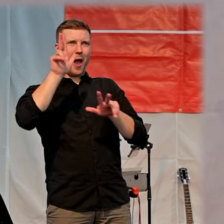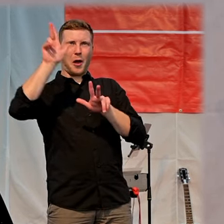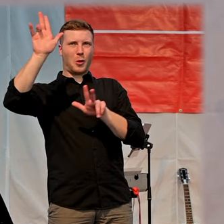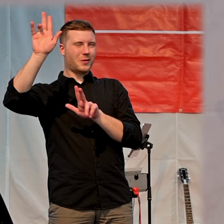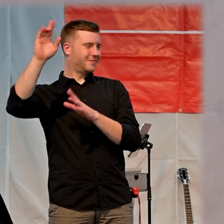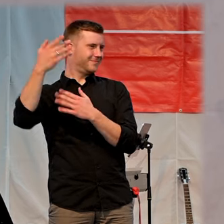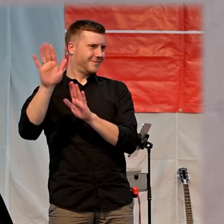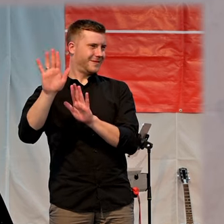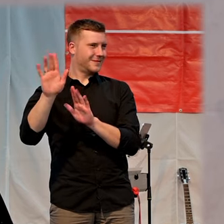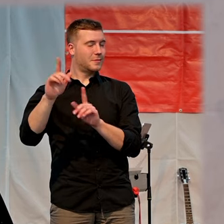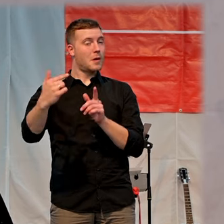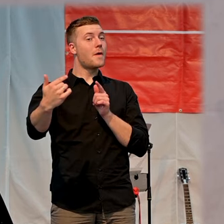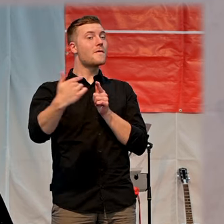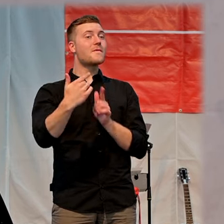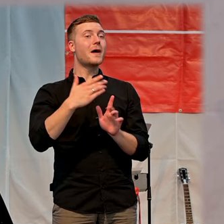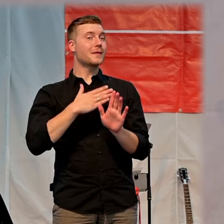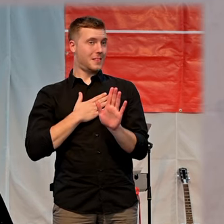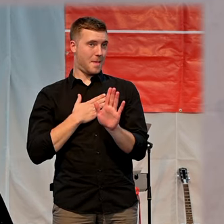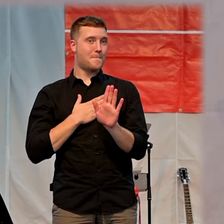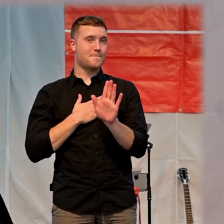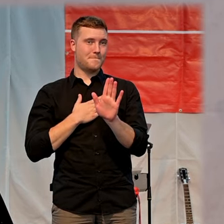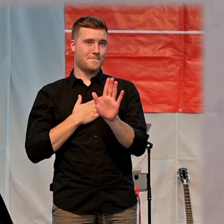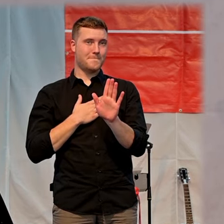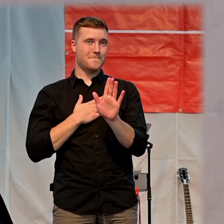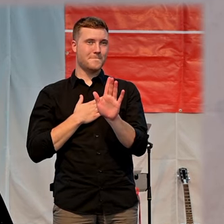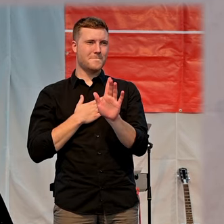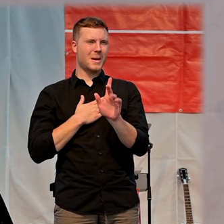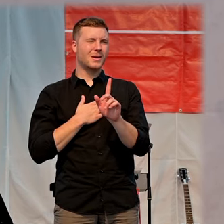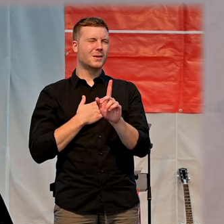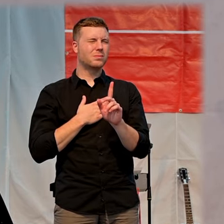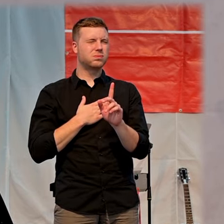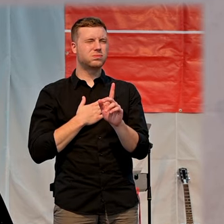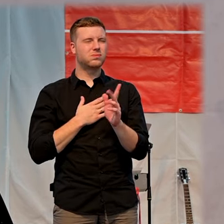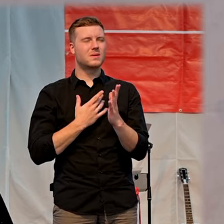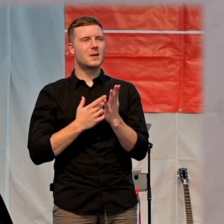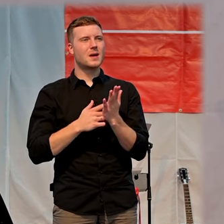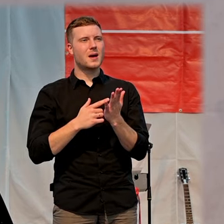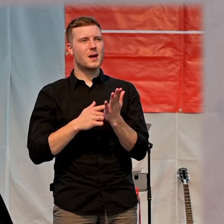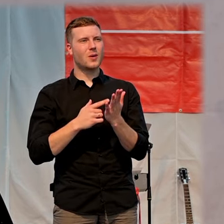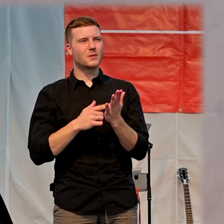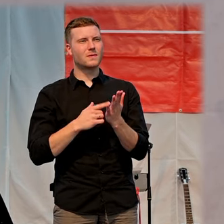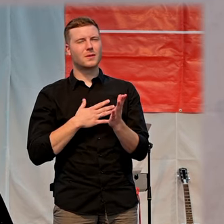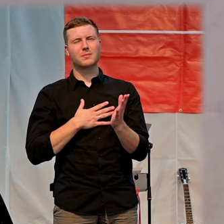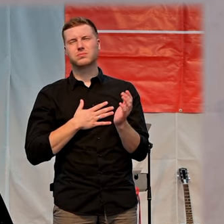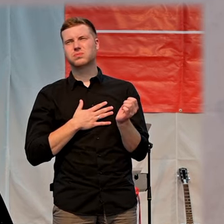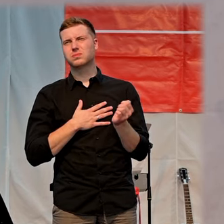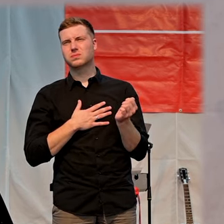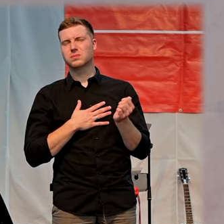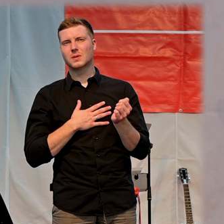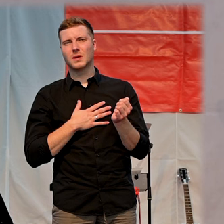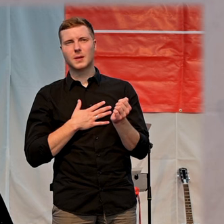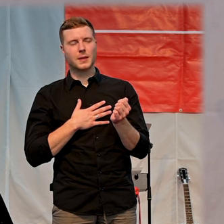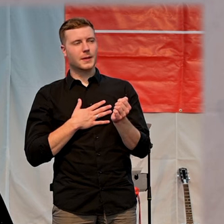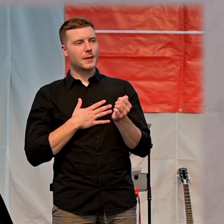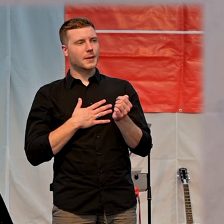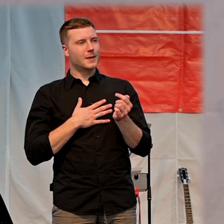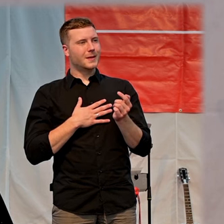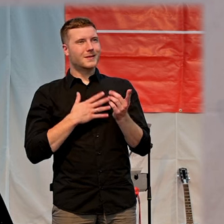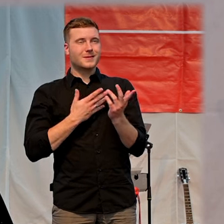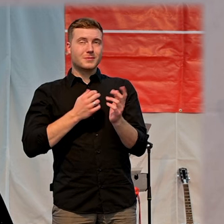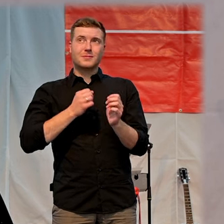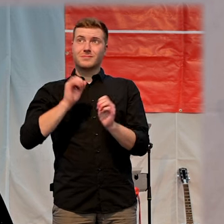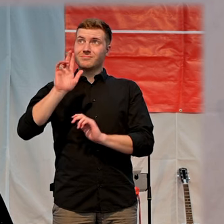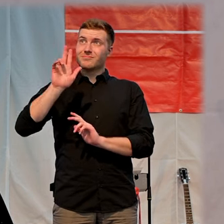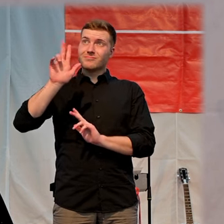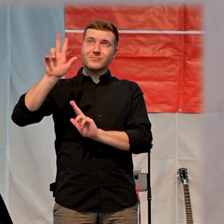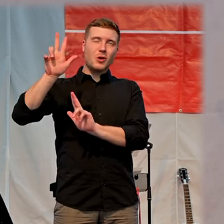Feinde. Das ist ein schwieriges Wort, der Bergpredigt. Die Liebe Gottes